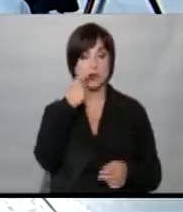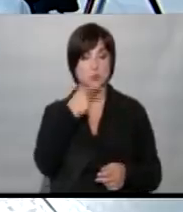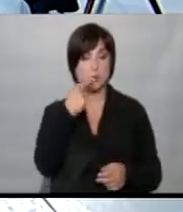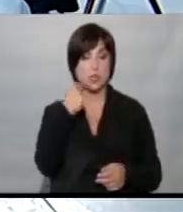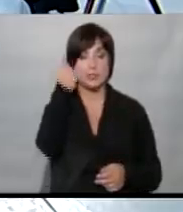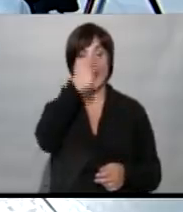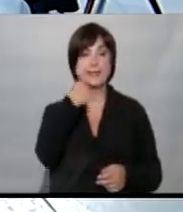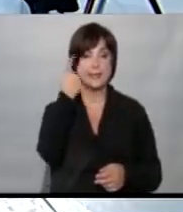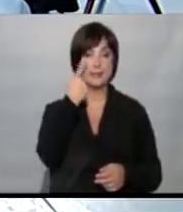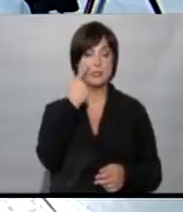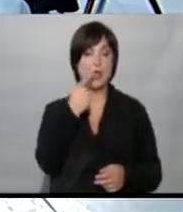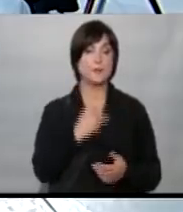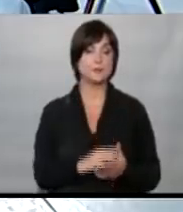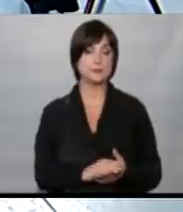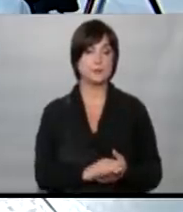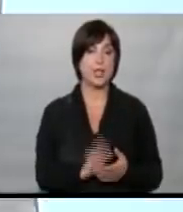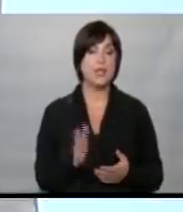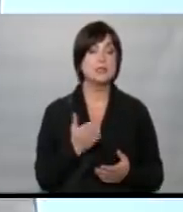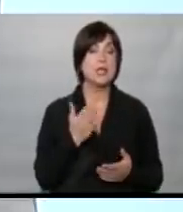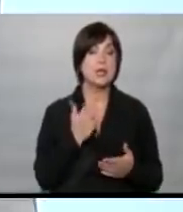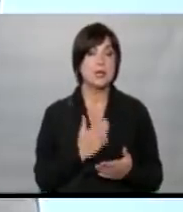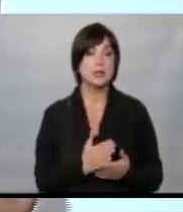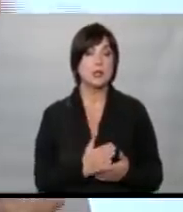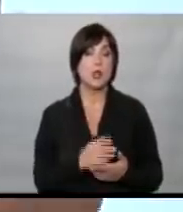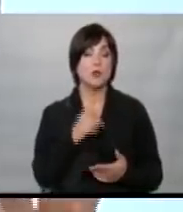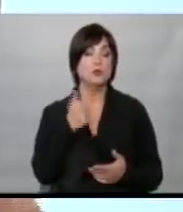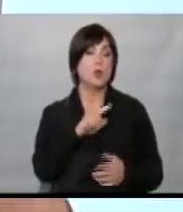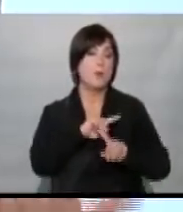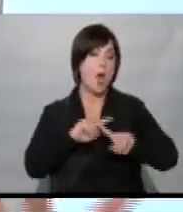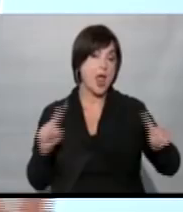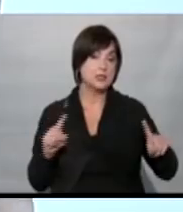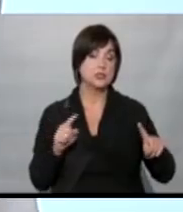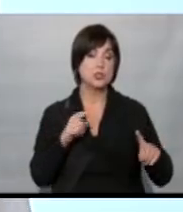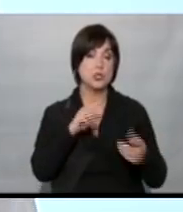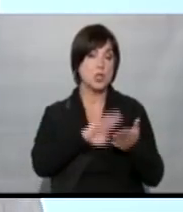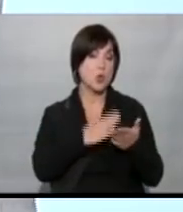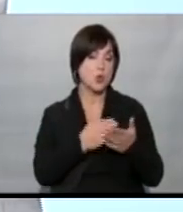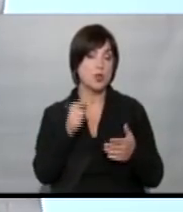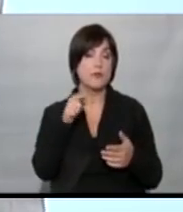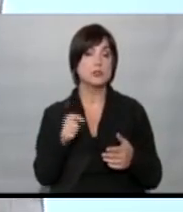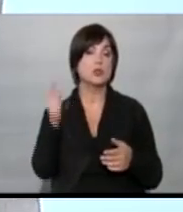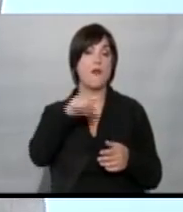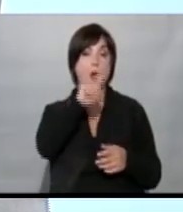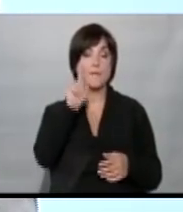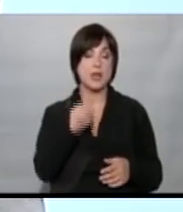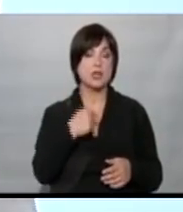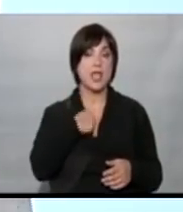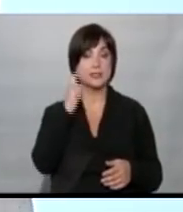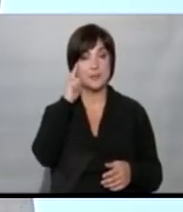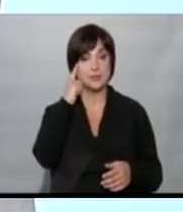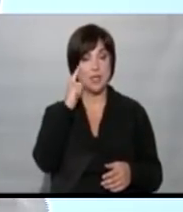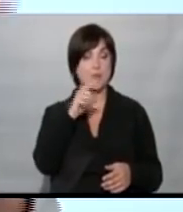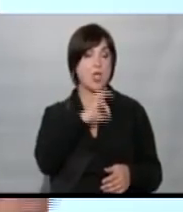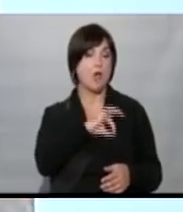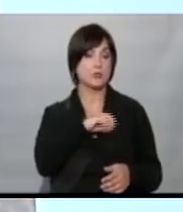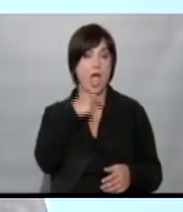за идентитетот, меѓутоа, заради тоа што поинаку се толкува и се доведува во прашање, јас сметам за должно